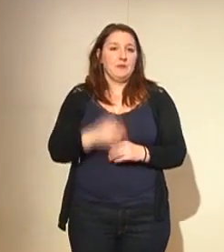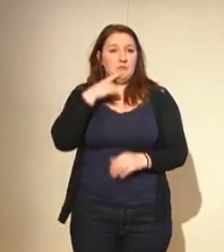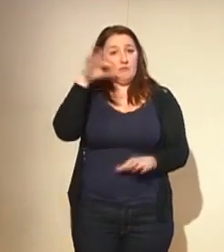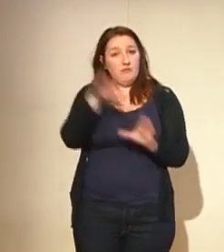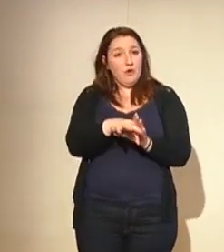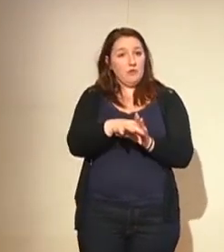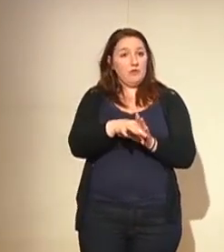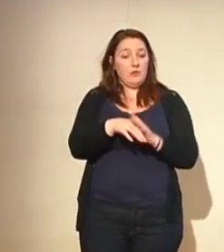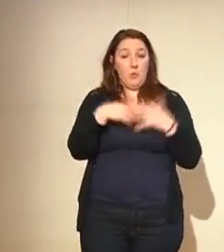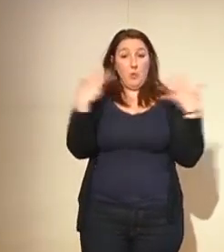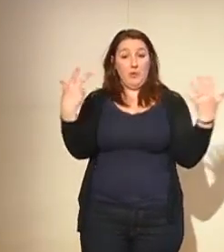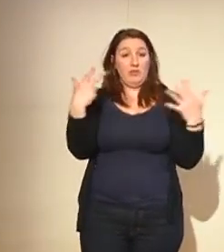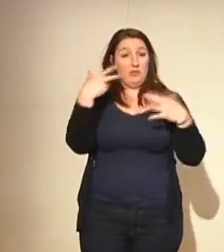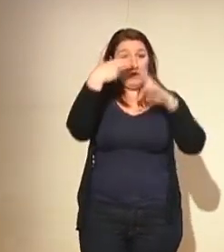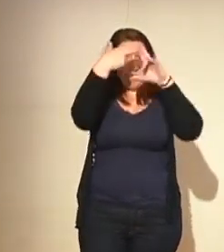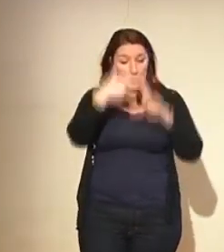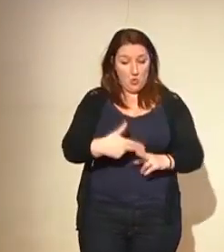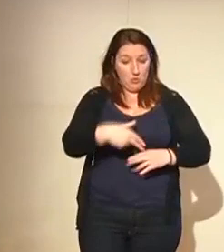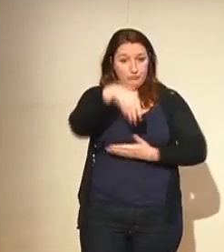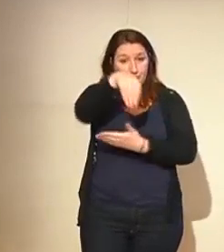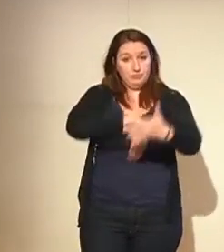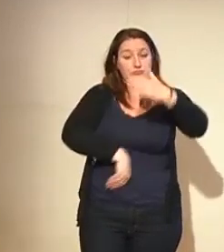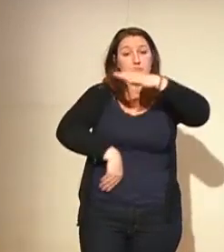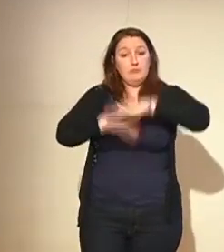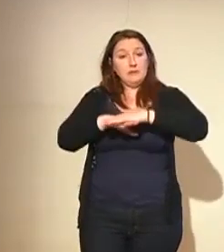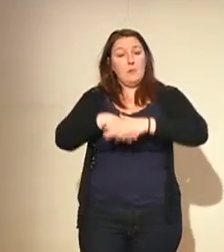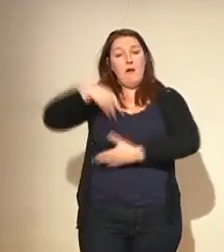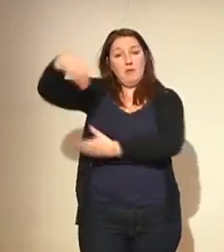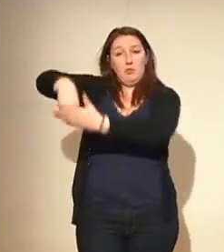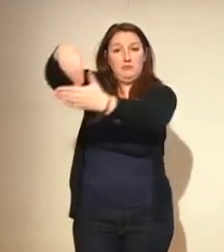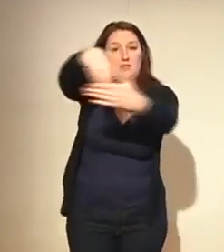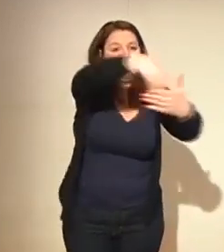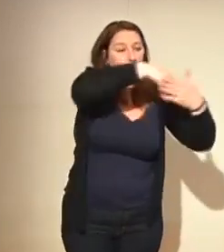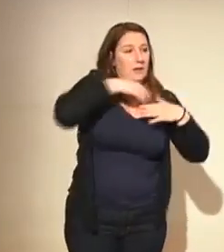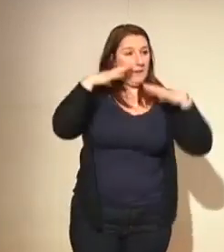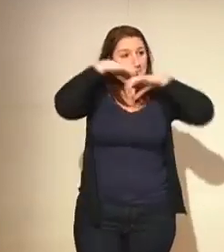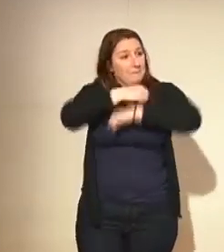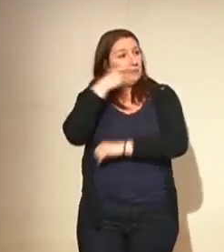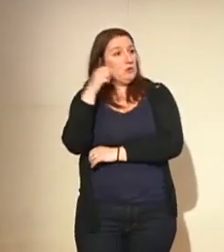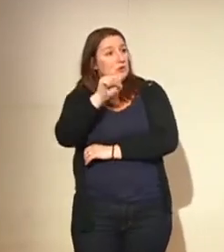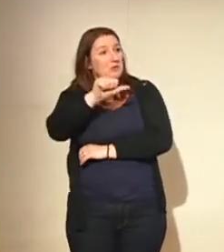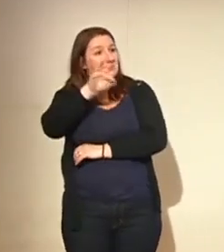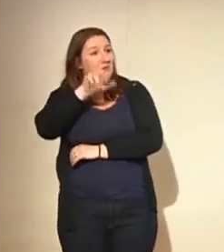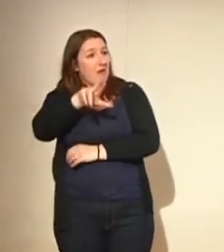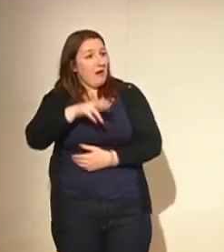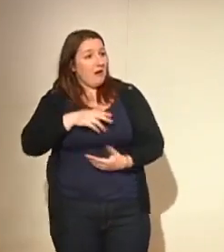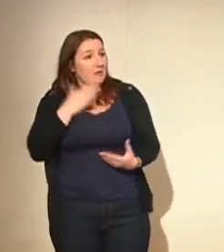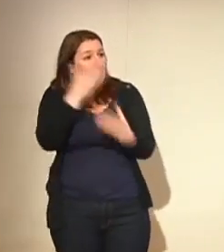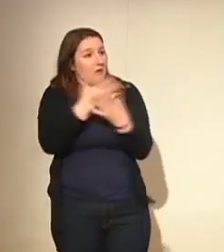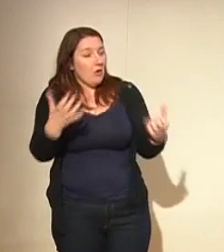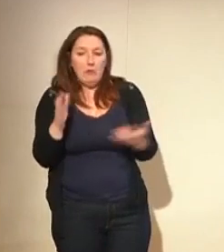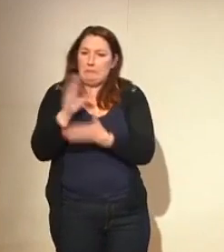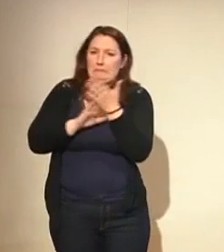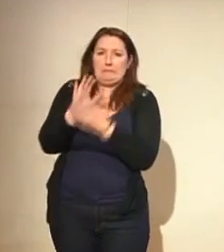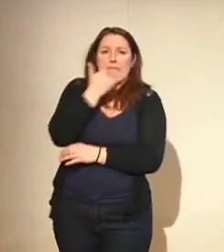vote vous marquez 8 noms maximum à butin secret monsieur Safar voule intervenir il doit y avoir une toute petite